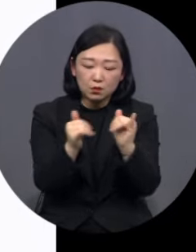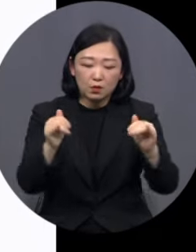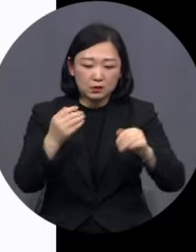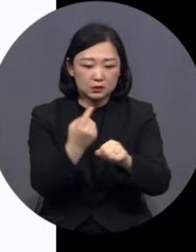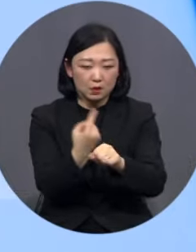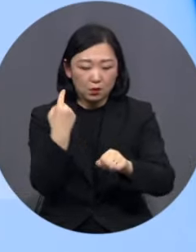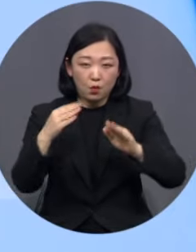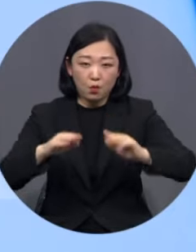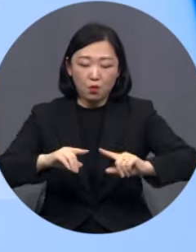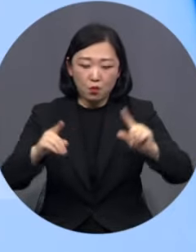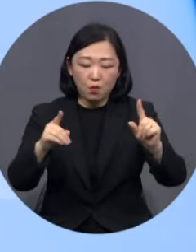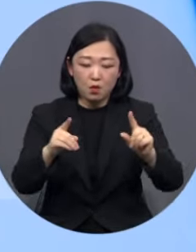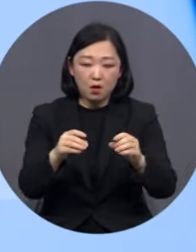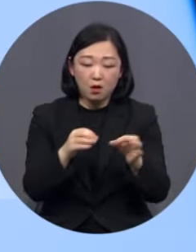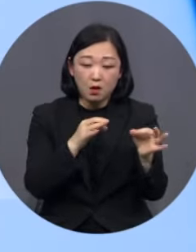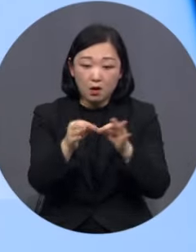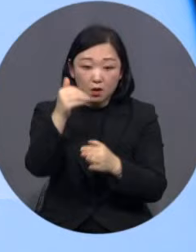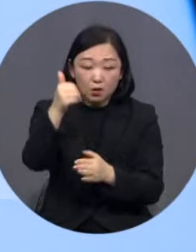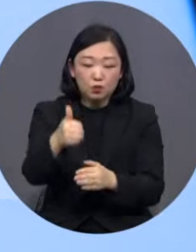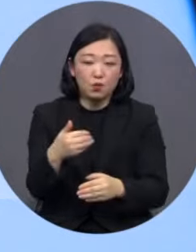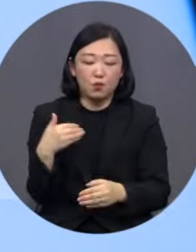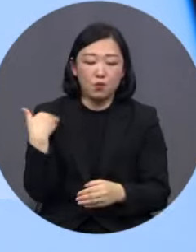올해 점주들 모르게 신규